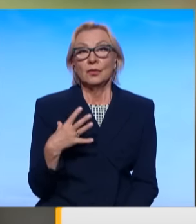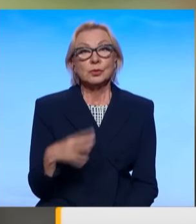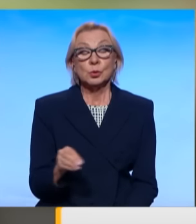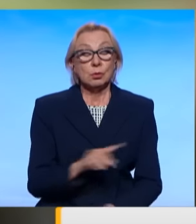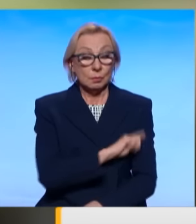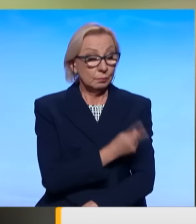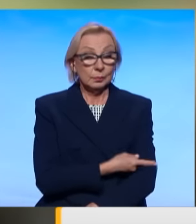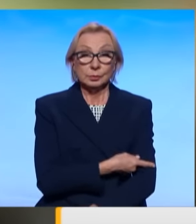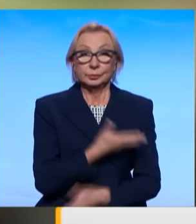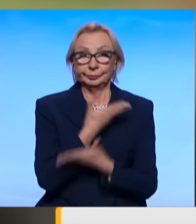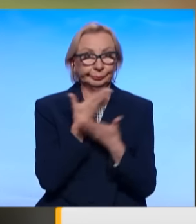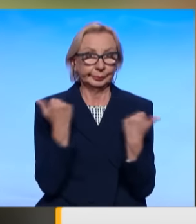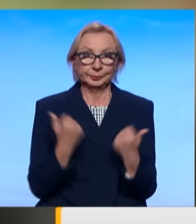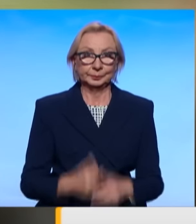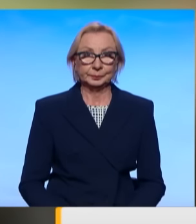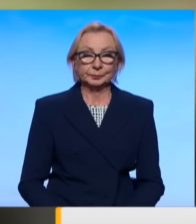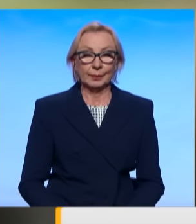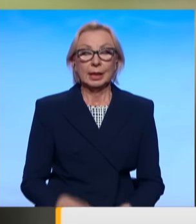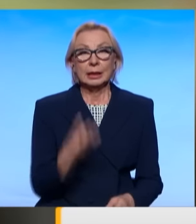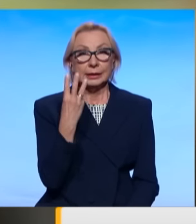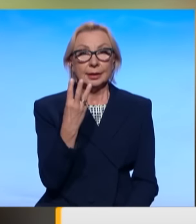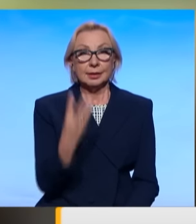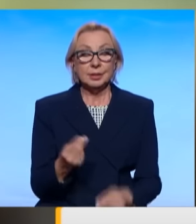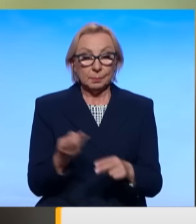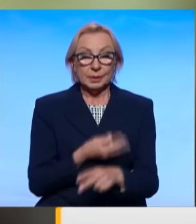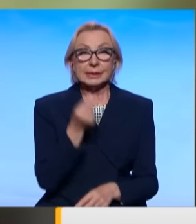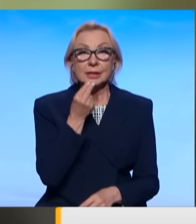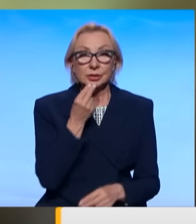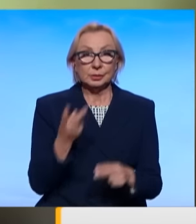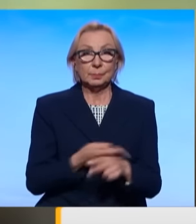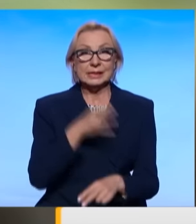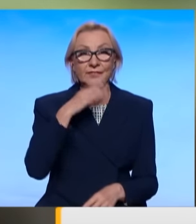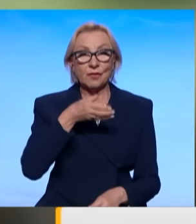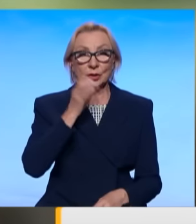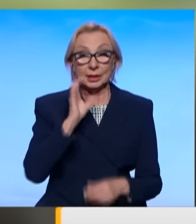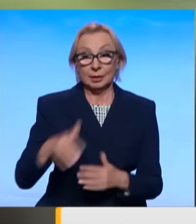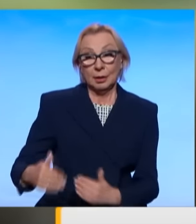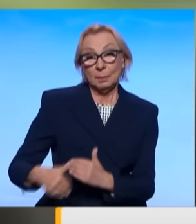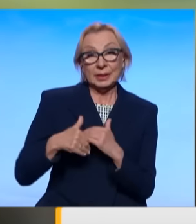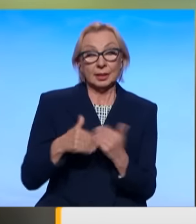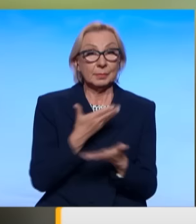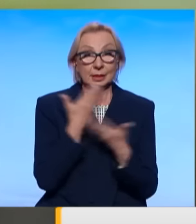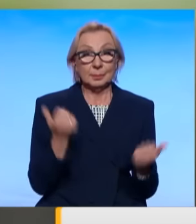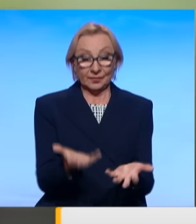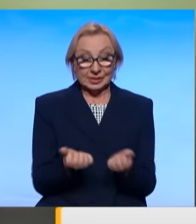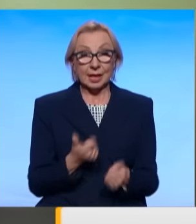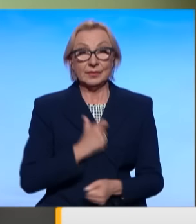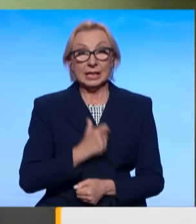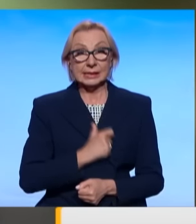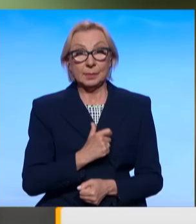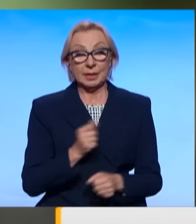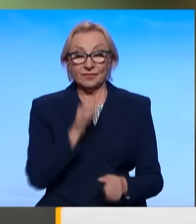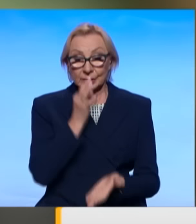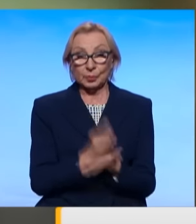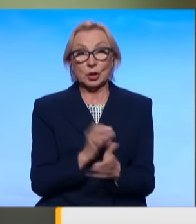мощні. Все, більше немає сили. Три дні без їжі, без води. Підтримки ніякої. Взяв на себе відповідальність